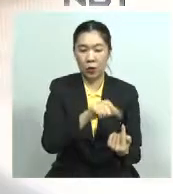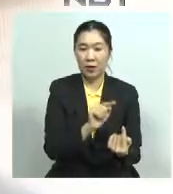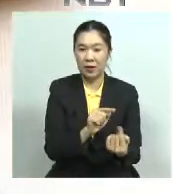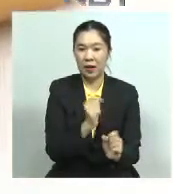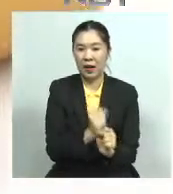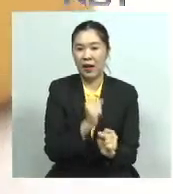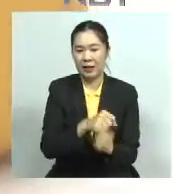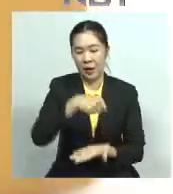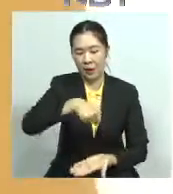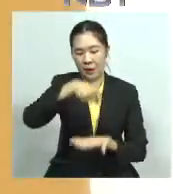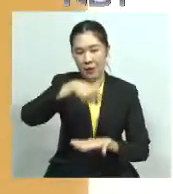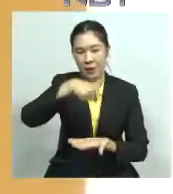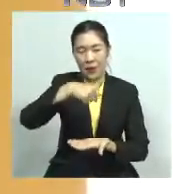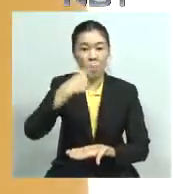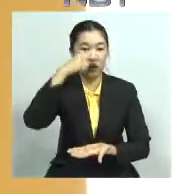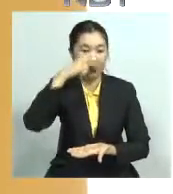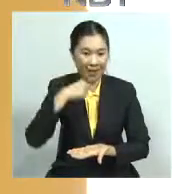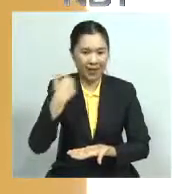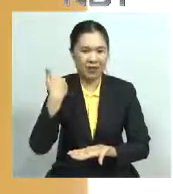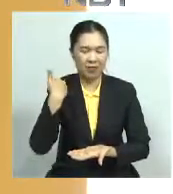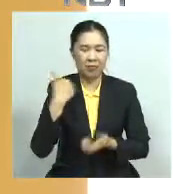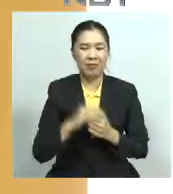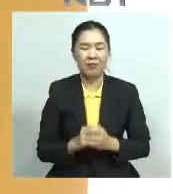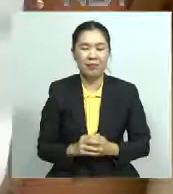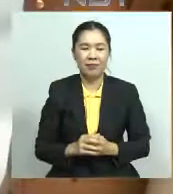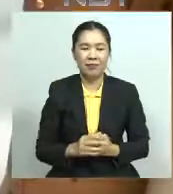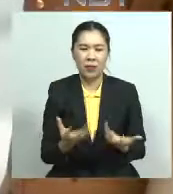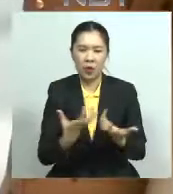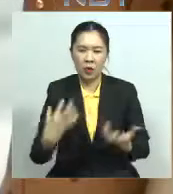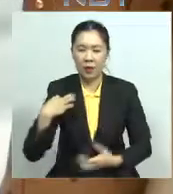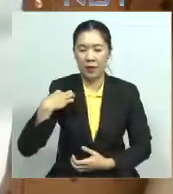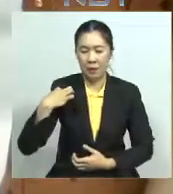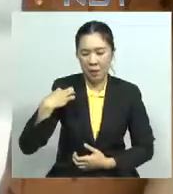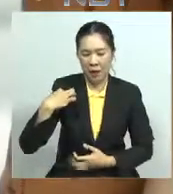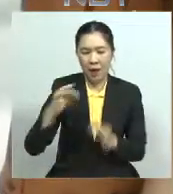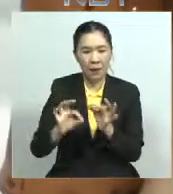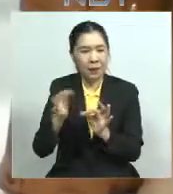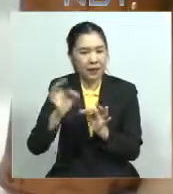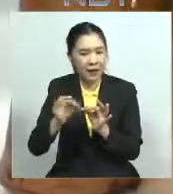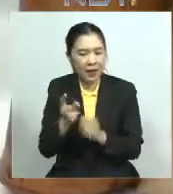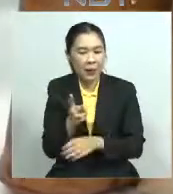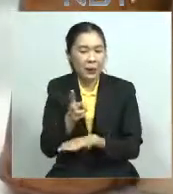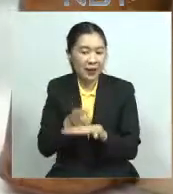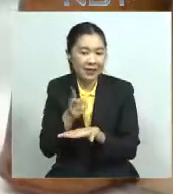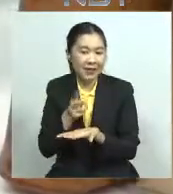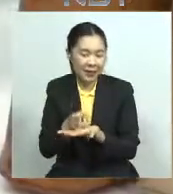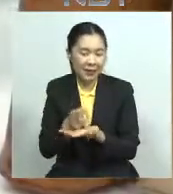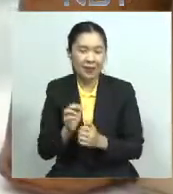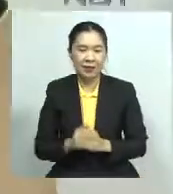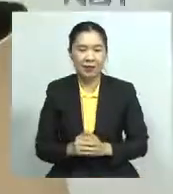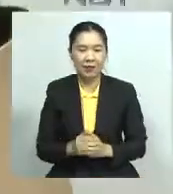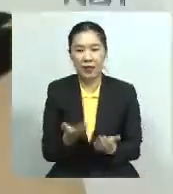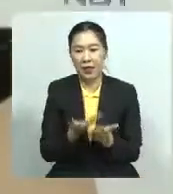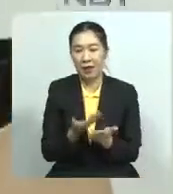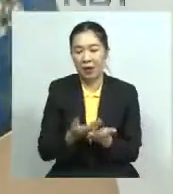การทำกระเป๋าผ้าไทยอุปกรณ์ก็มีไม่มากนะครับมีผ้ามีเข็มมีได้กันกรายพื้นฐานเลยนะครับต้นทุน